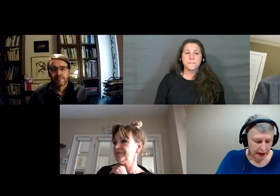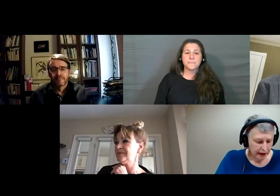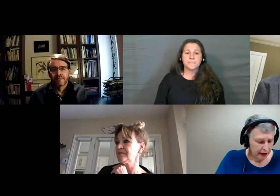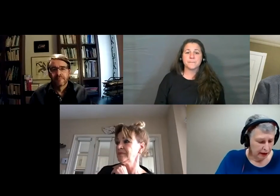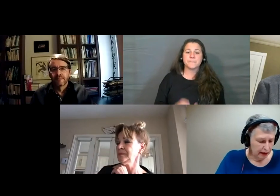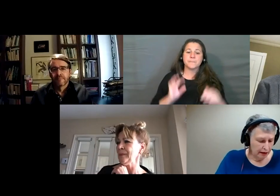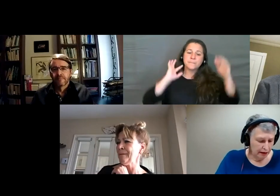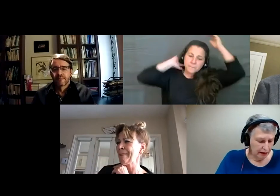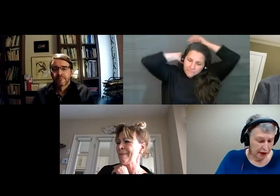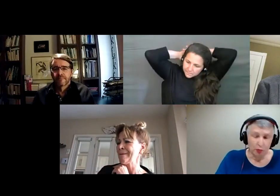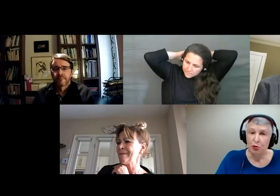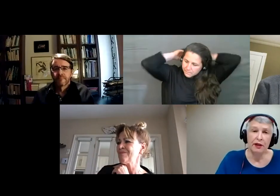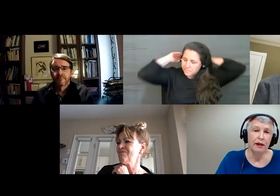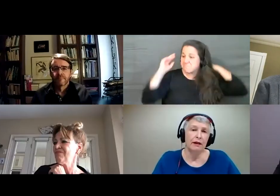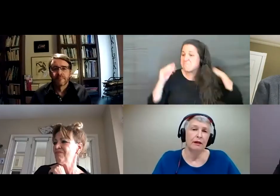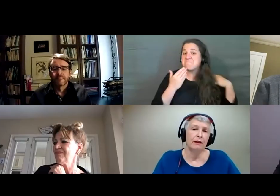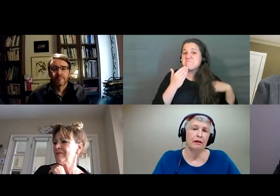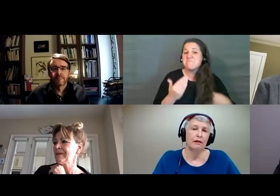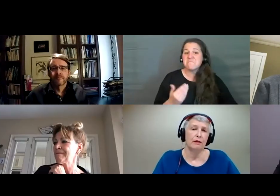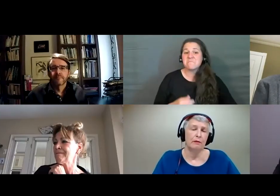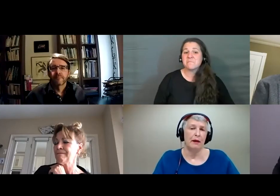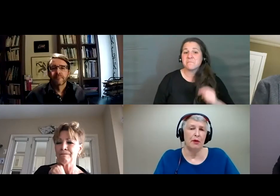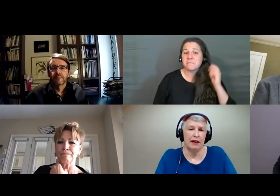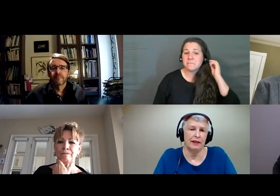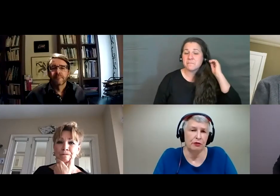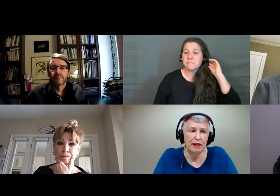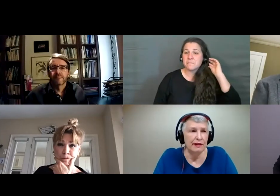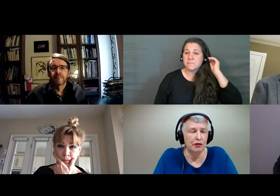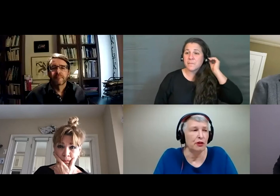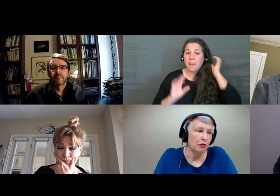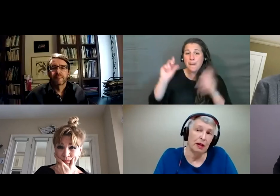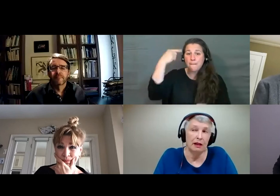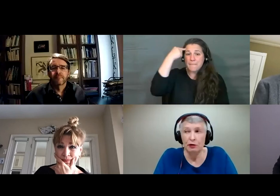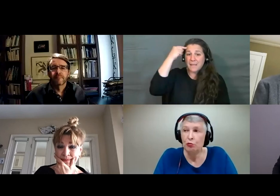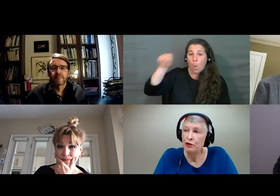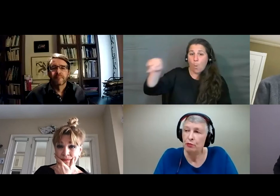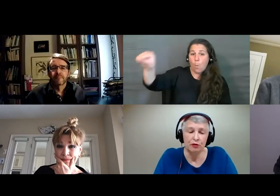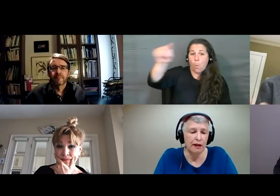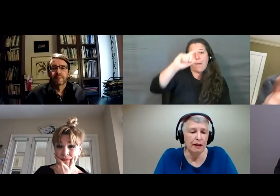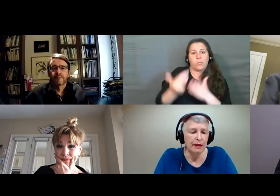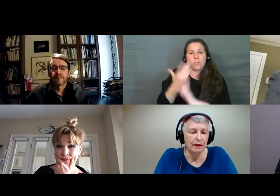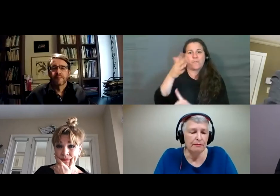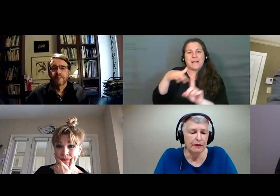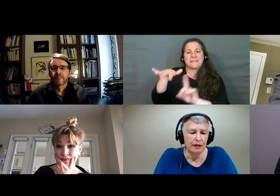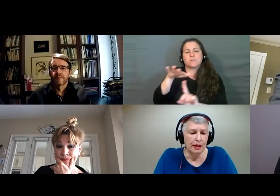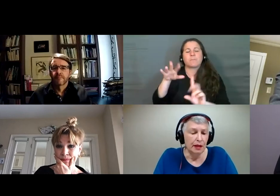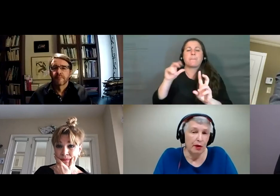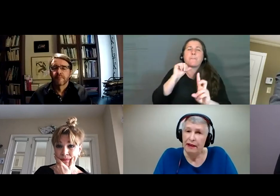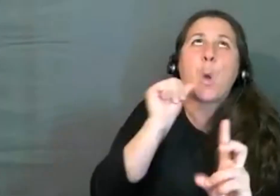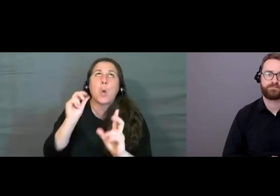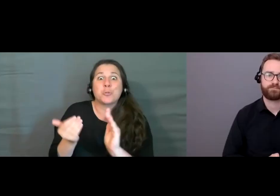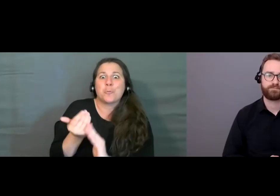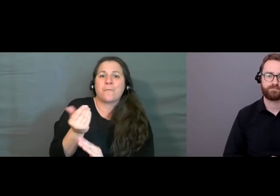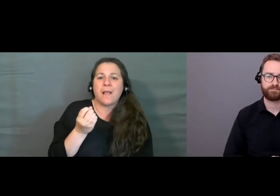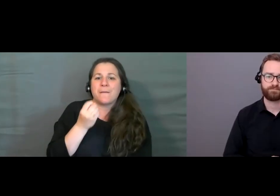bien. Les employeurs, par rapport à cette nouvelle situation, elle est de moins en moins nouvelle, mais ils peuvent